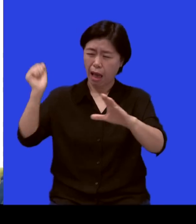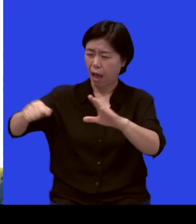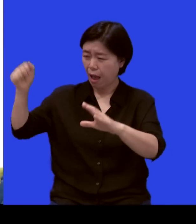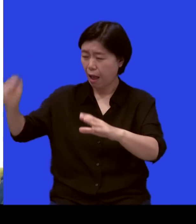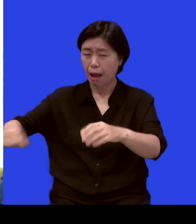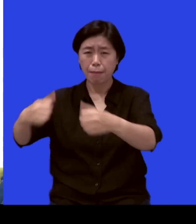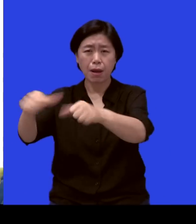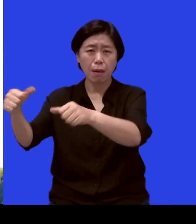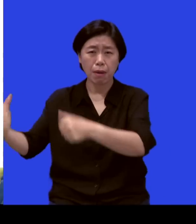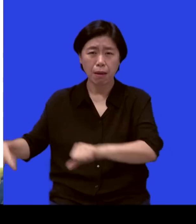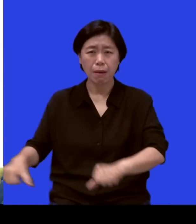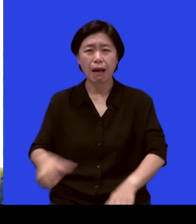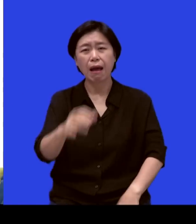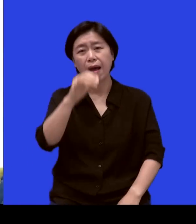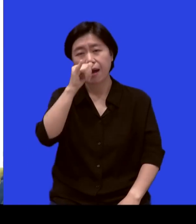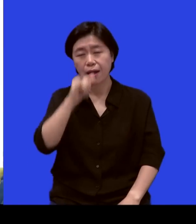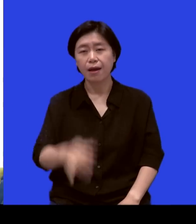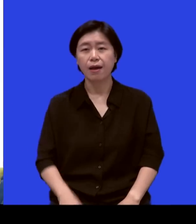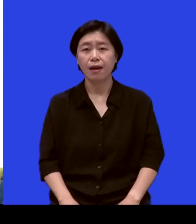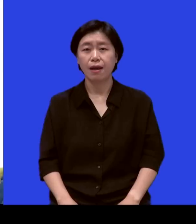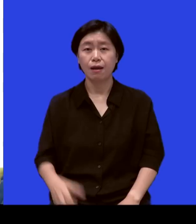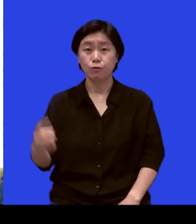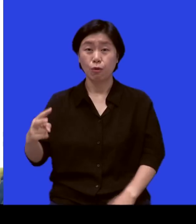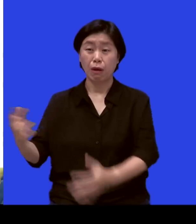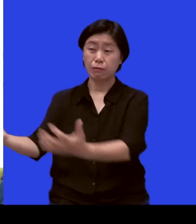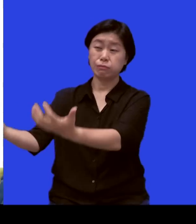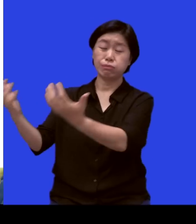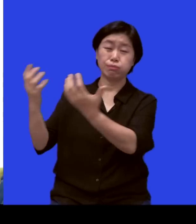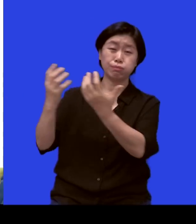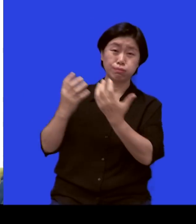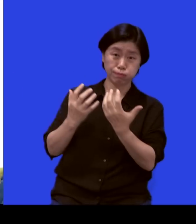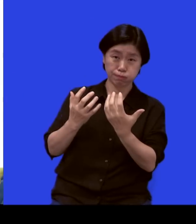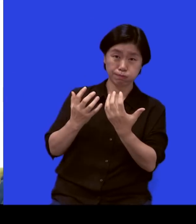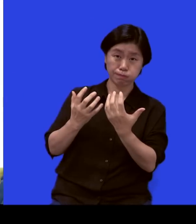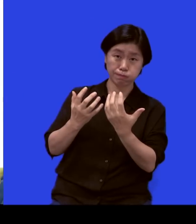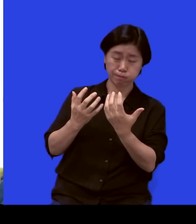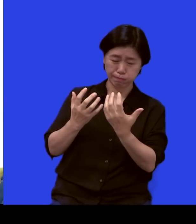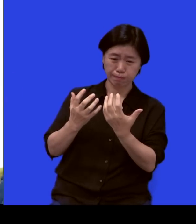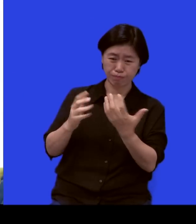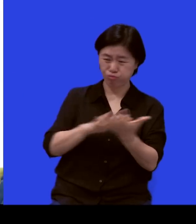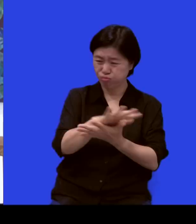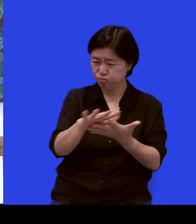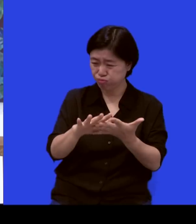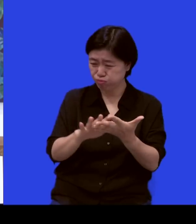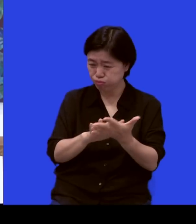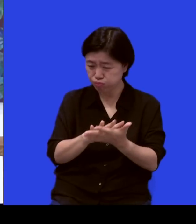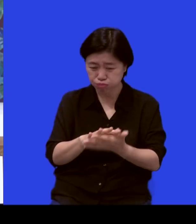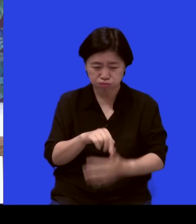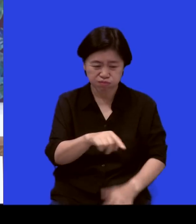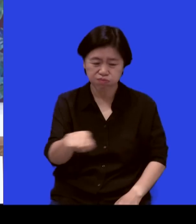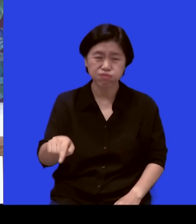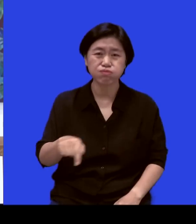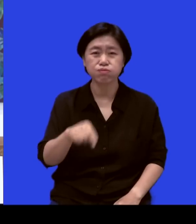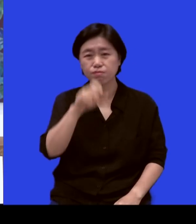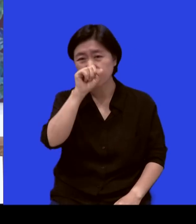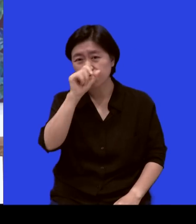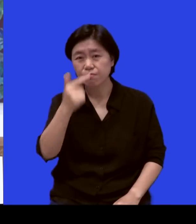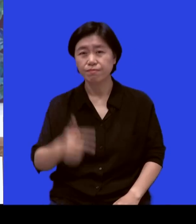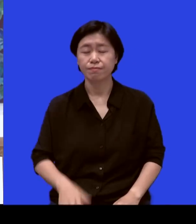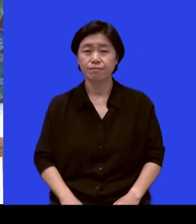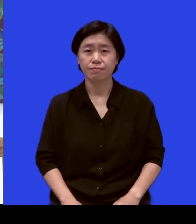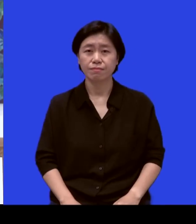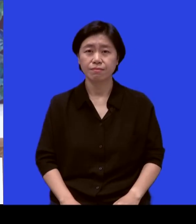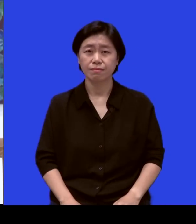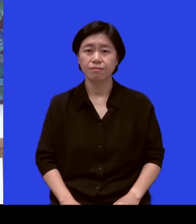망가뜨려 놓고 아이고. 그리고 한번 왔다 가면은 이제 난장판이 돼버리고 마는 거죠. 그분들이 또 일부러 그런 게 아닌데